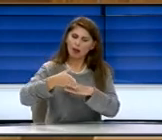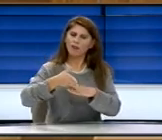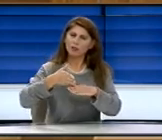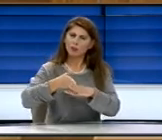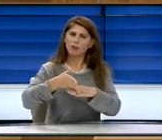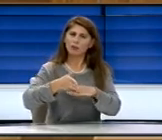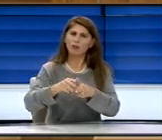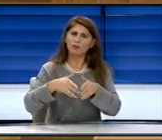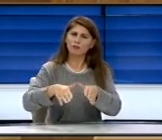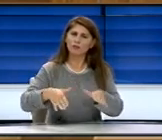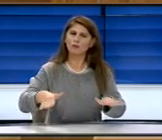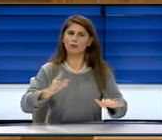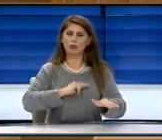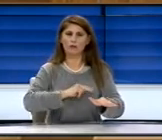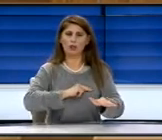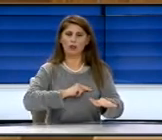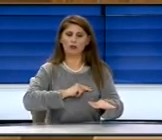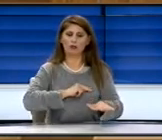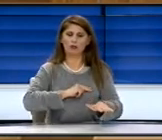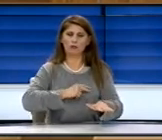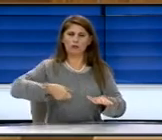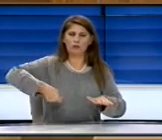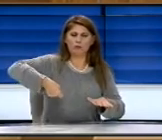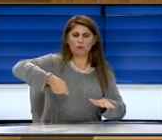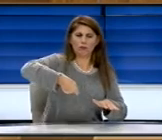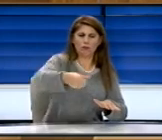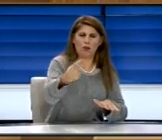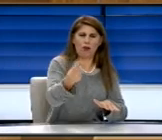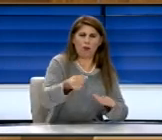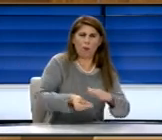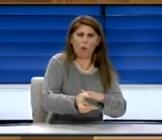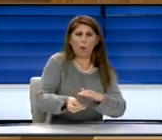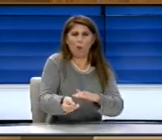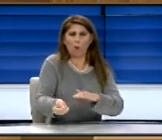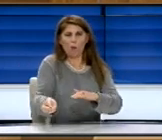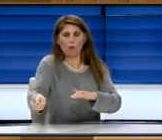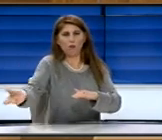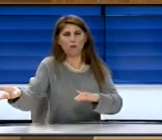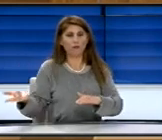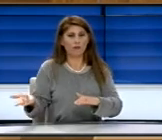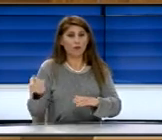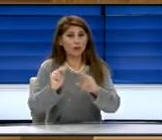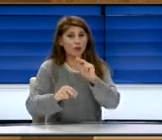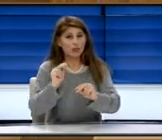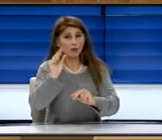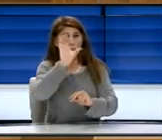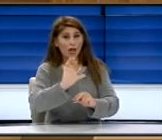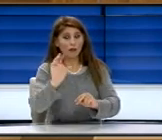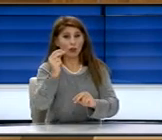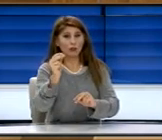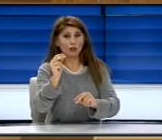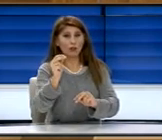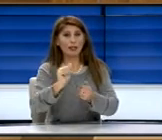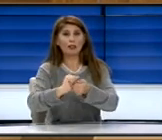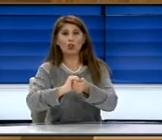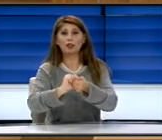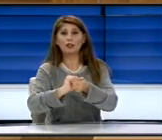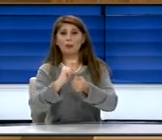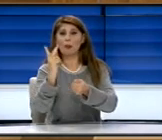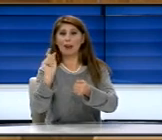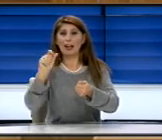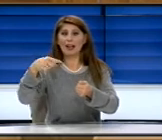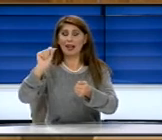για την προώθηση των συμφερόντων του. Με βάση αυτούς τους θεσμούς εγκρίθηκε το ψήφισμα του Ευρωκοινοβουλίου για το ξέπλυμα του Κατάρ, χωρίς